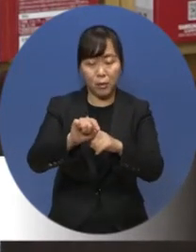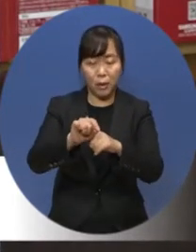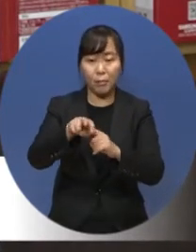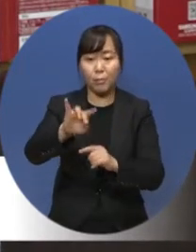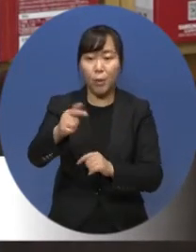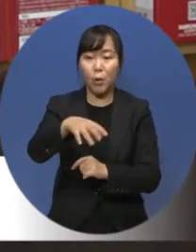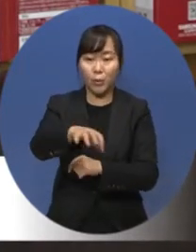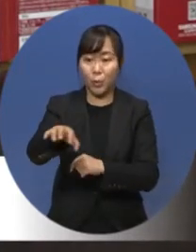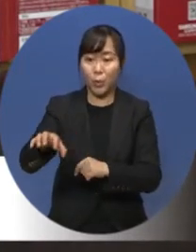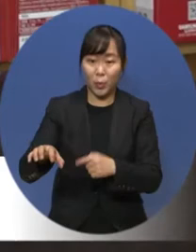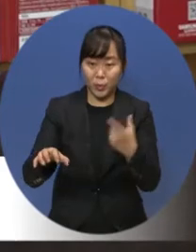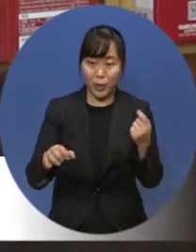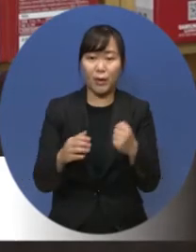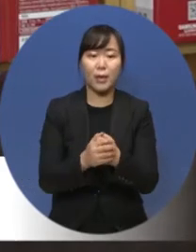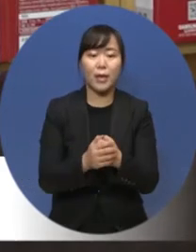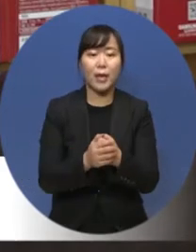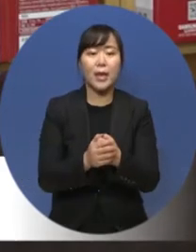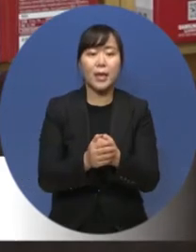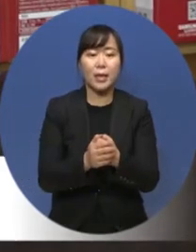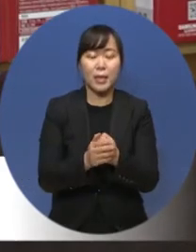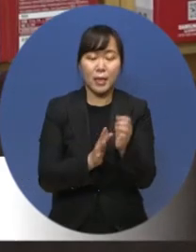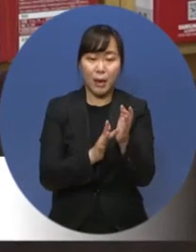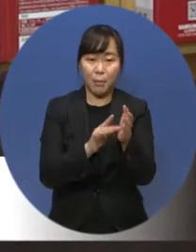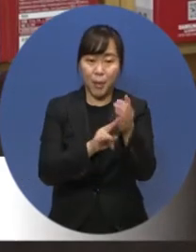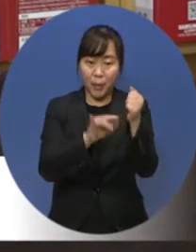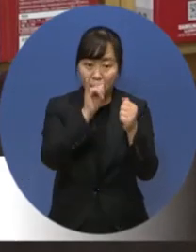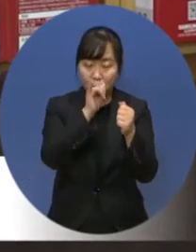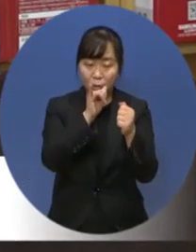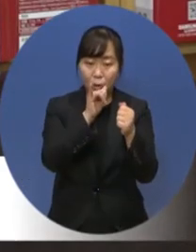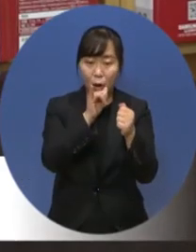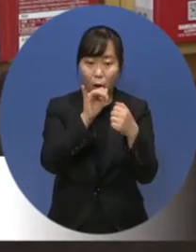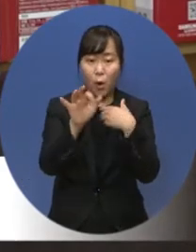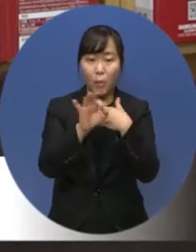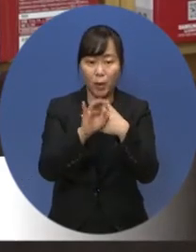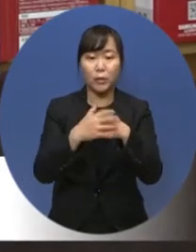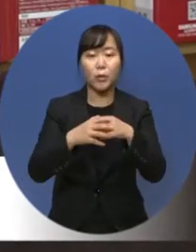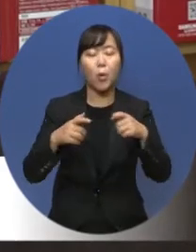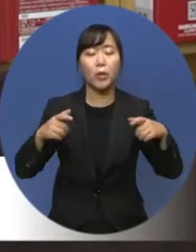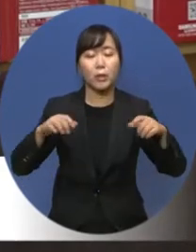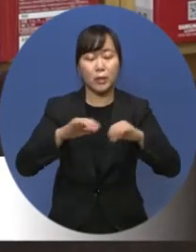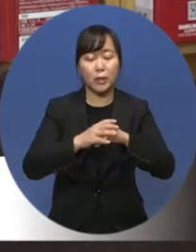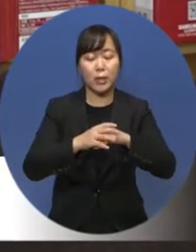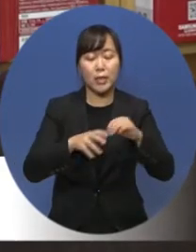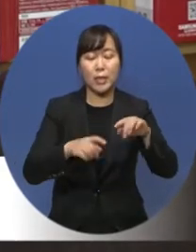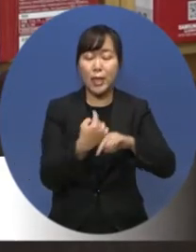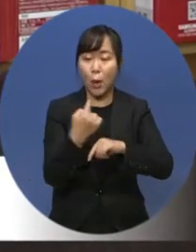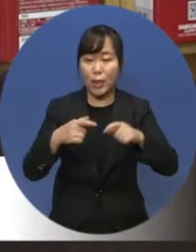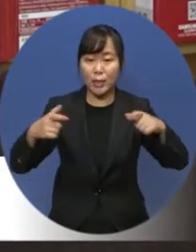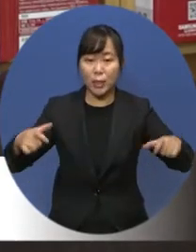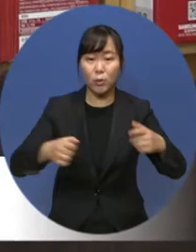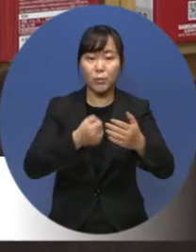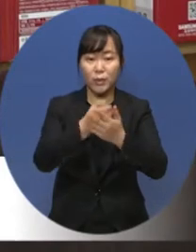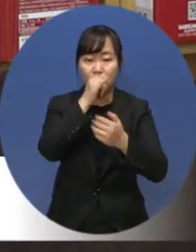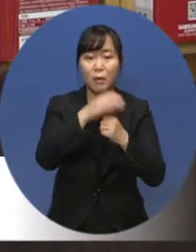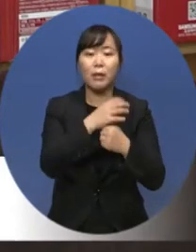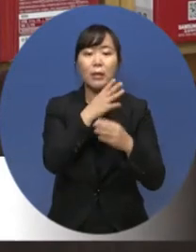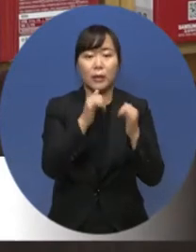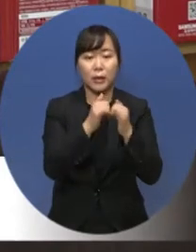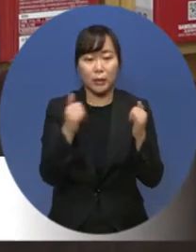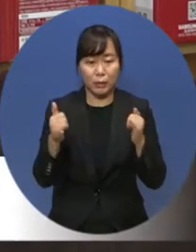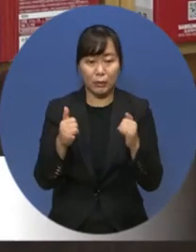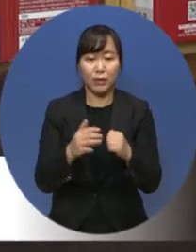면소재지 같은 데에 약국이 되어 있을 때에 의약분업 예외지역으로 지정이 되어 있습니다. 어르신들이